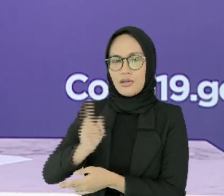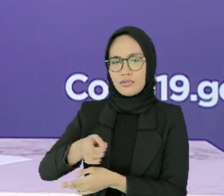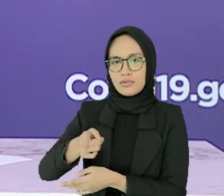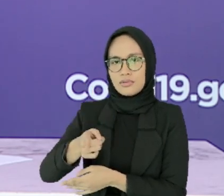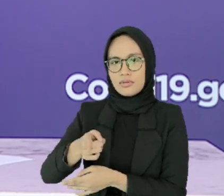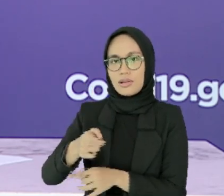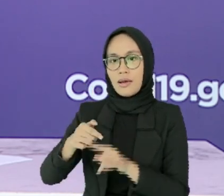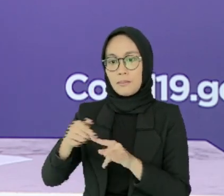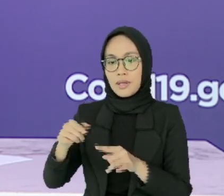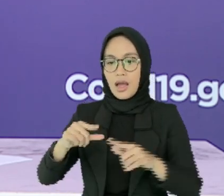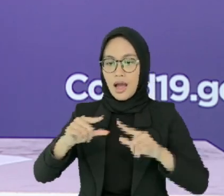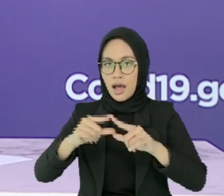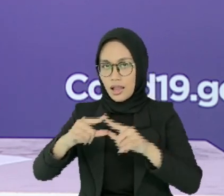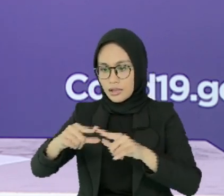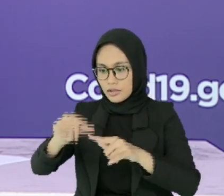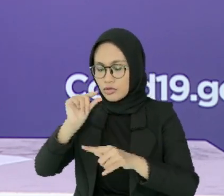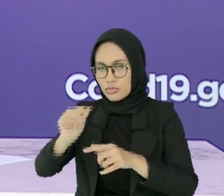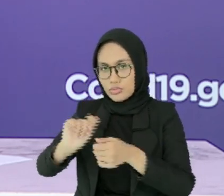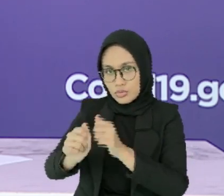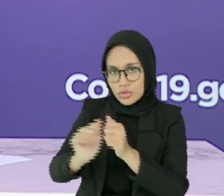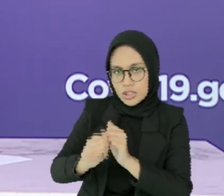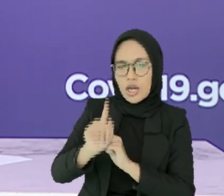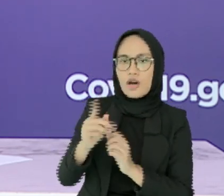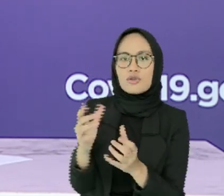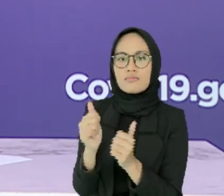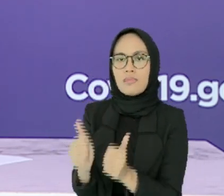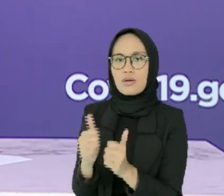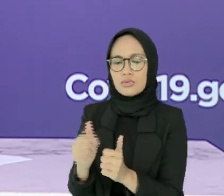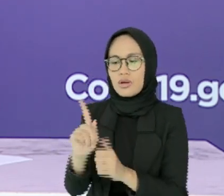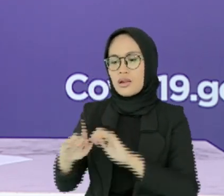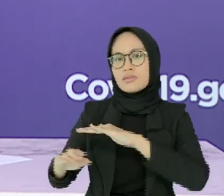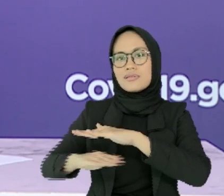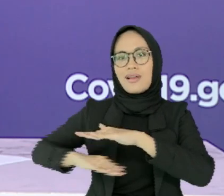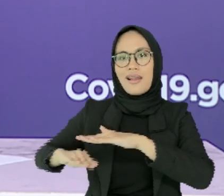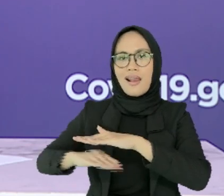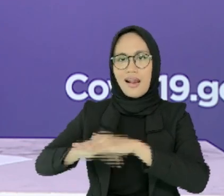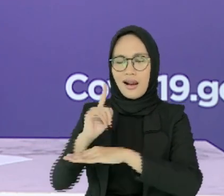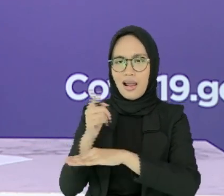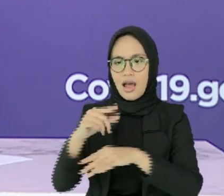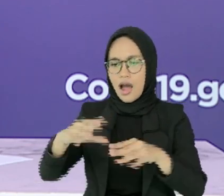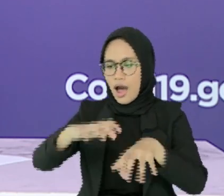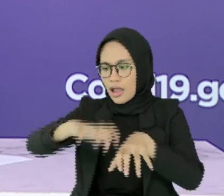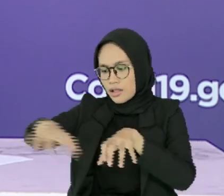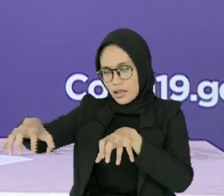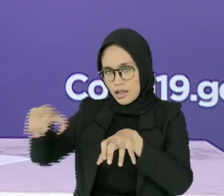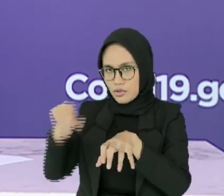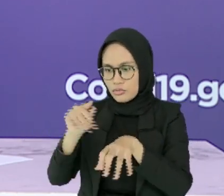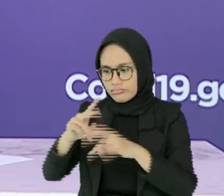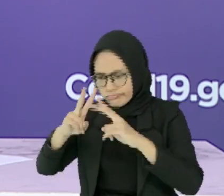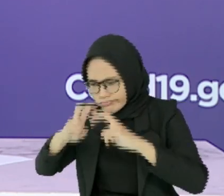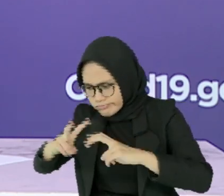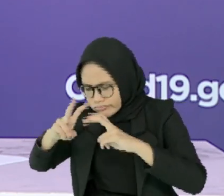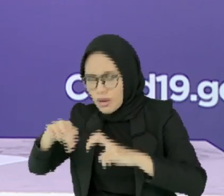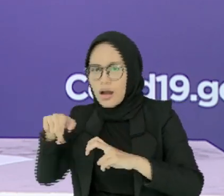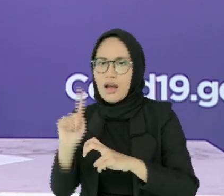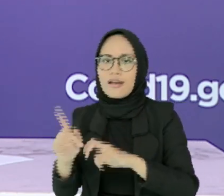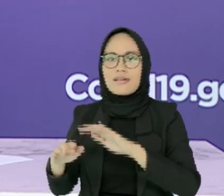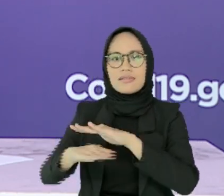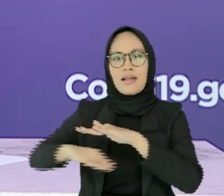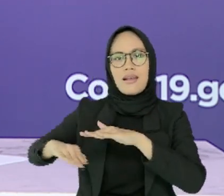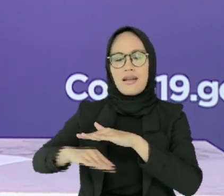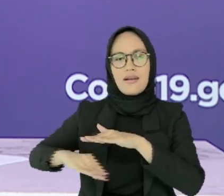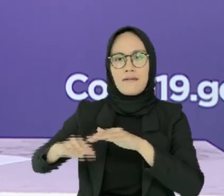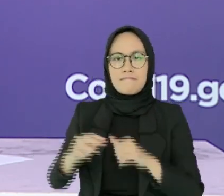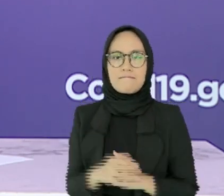tinggi dibuktikan dengan izin edar dan rekomendasi instansi kesehatan kemudian sampel